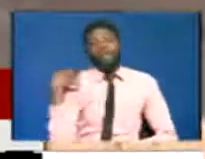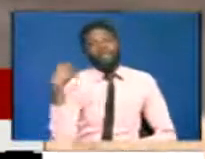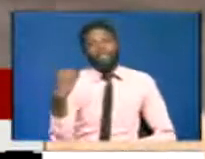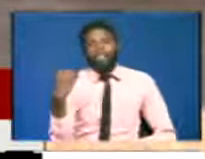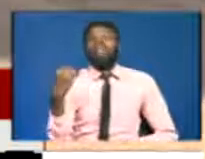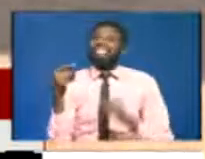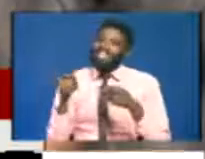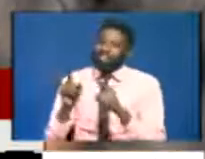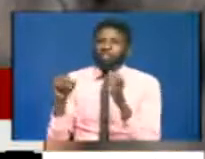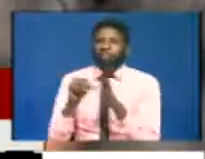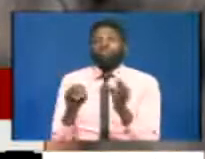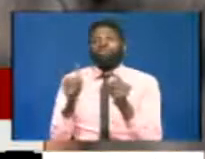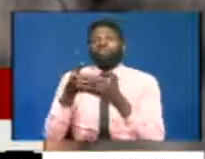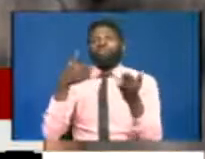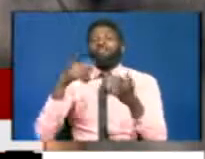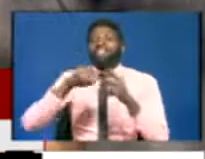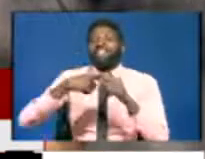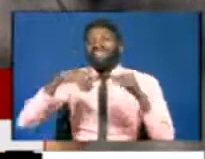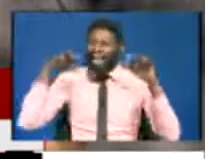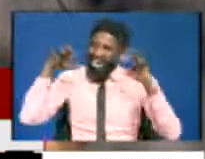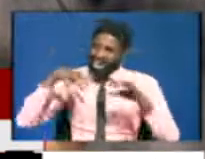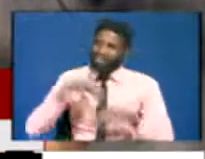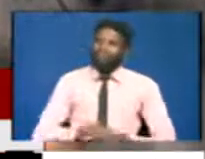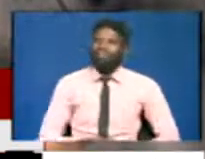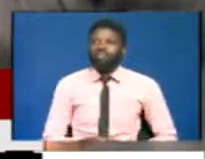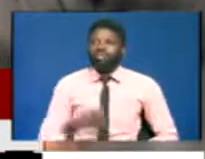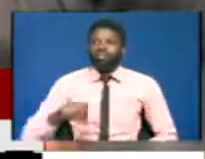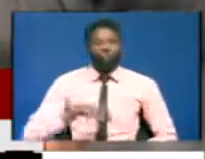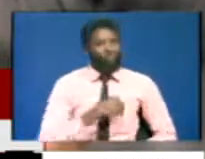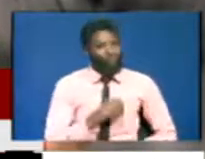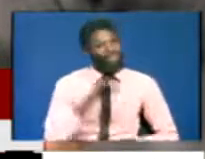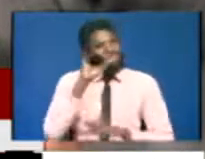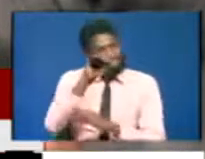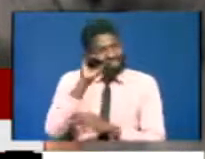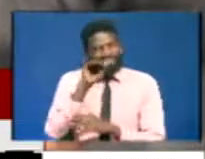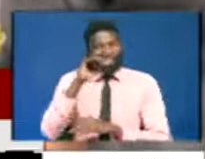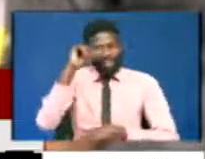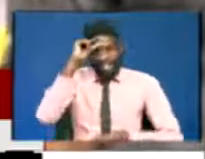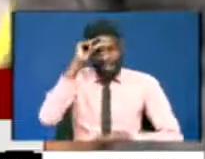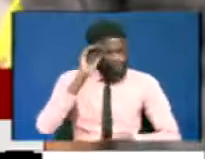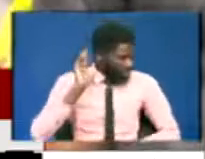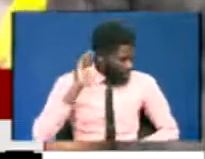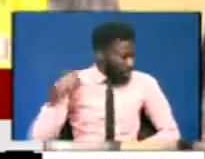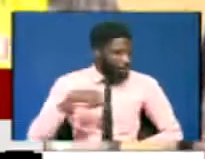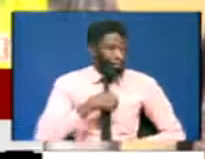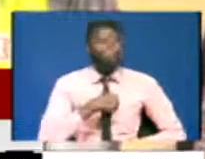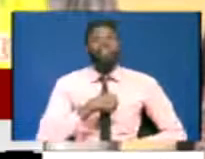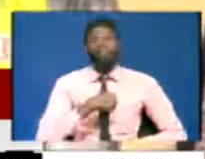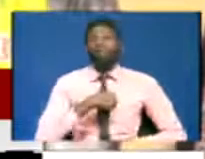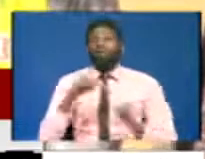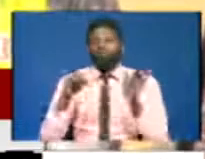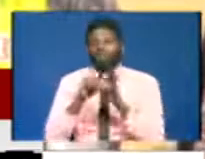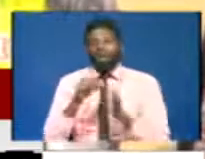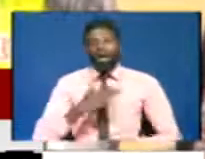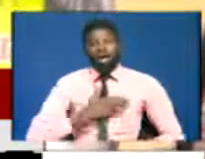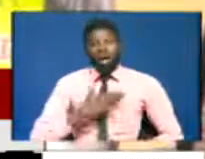ya msimu wa mvua kuanza. Kwa hivyo sisi tukaomba serikali itusikize, ikuje tutatulie hiyo maneno. Tunataka